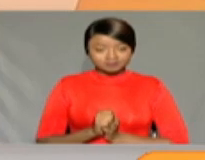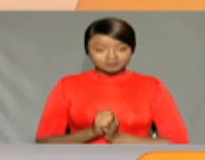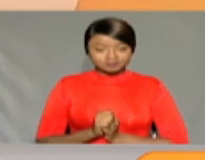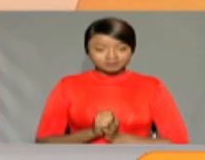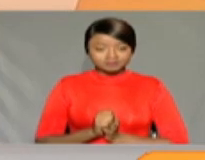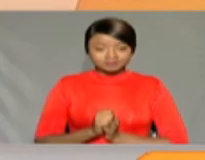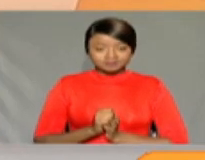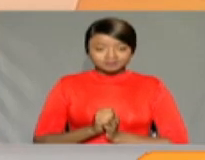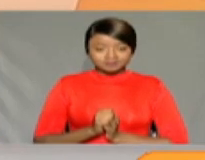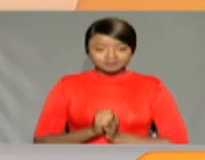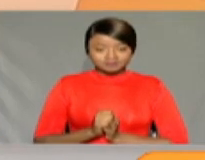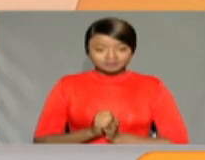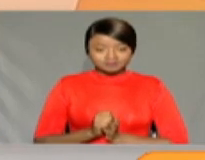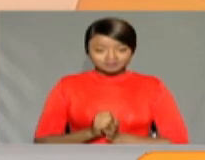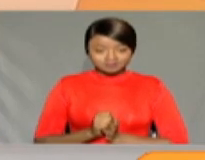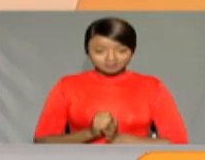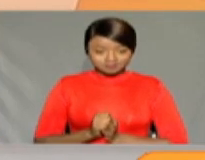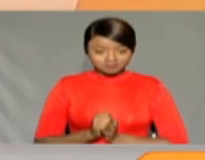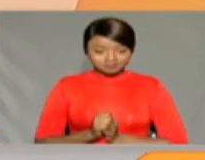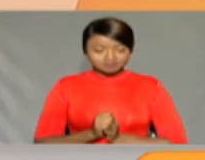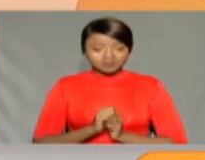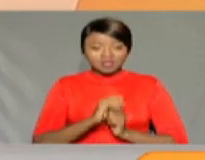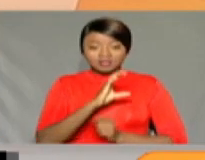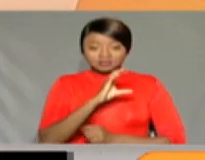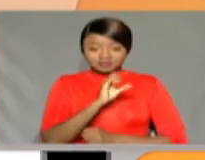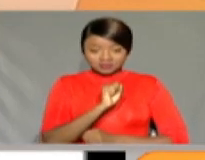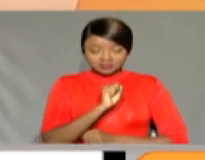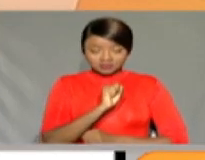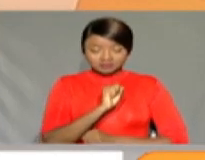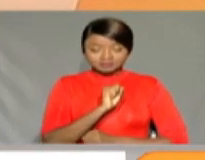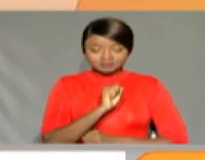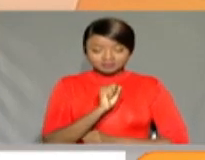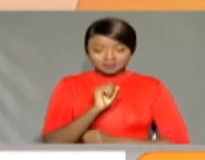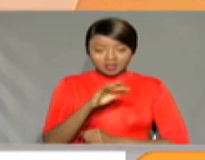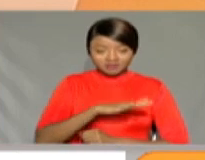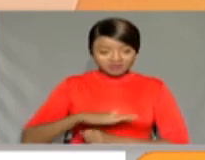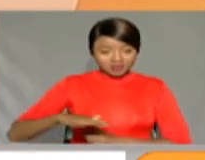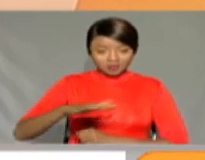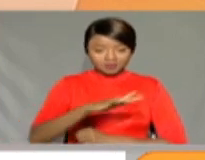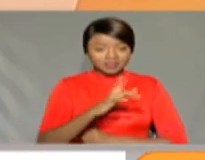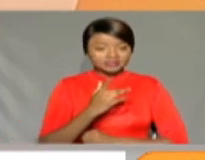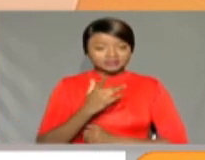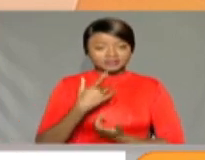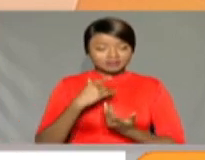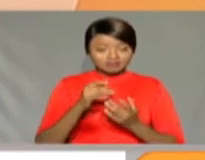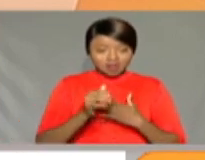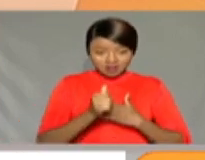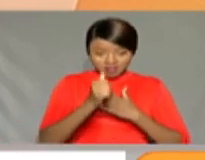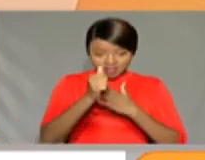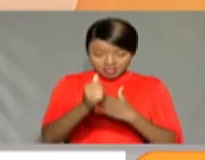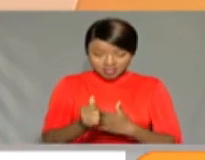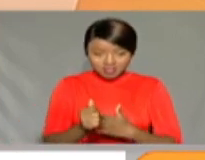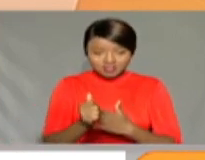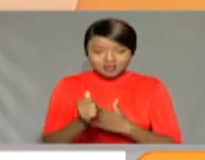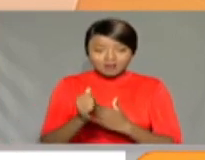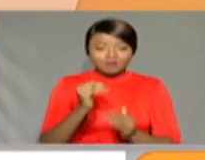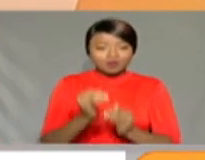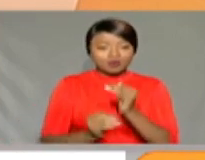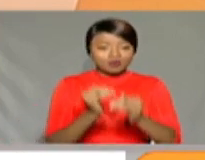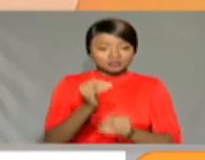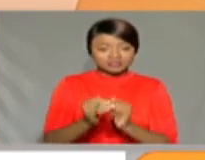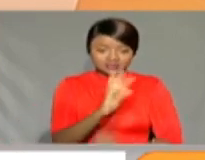tuangazie masuala ya mazingira ambapo waziri wa masuala hayo Keriako Tobiko ameongoza hafla ya upanzi wa miti ndani ya msitu wa